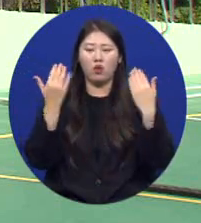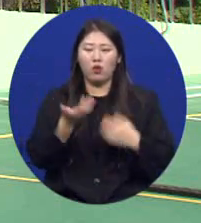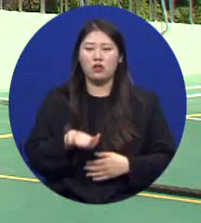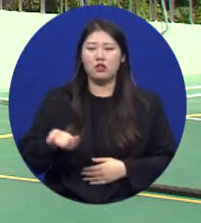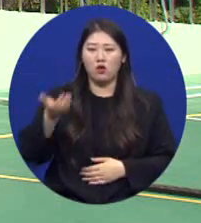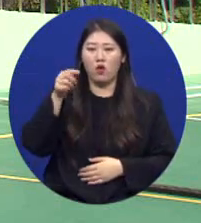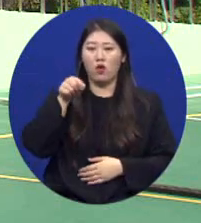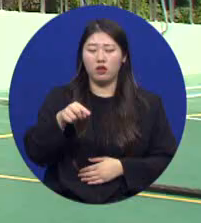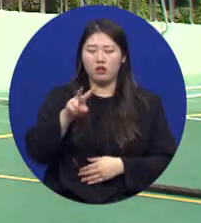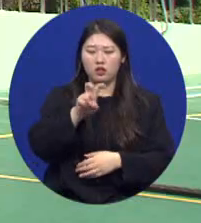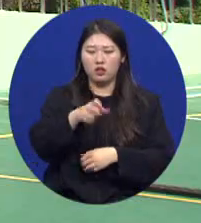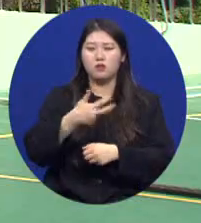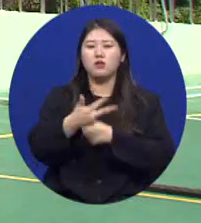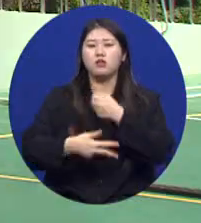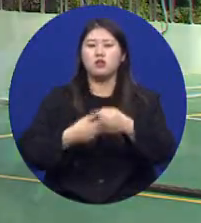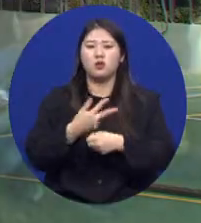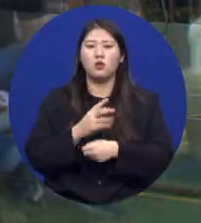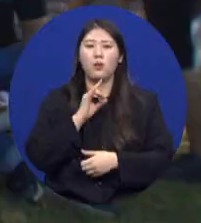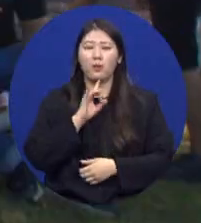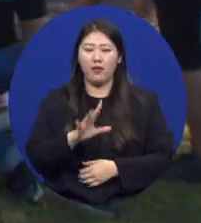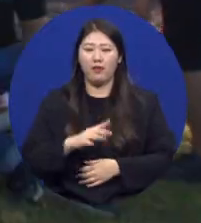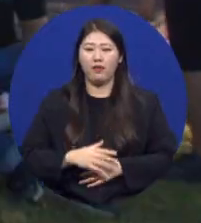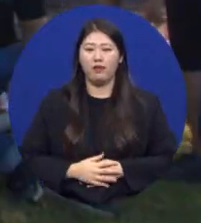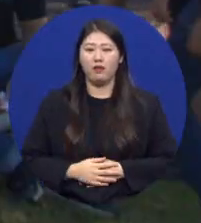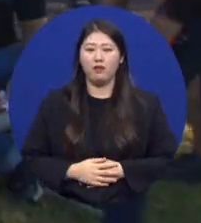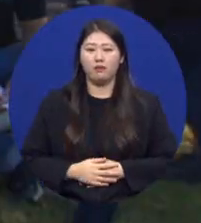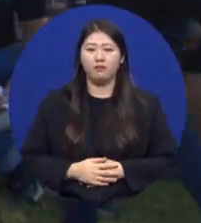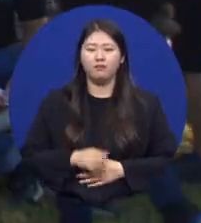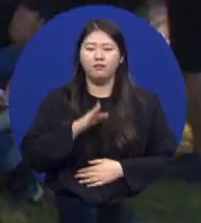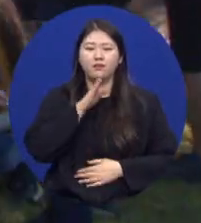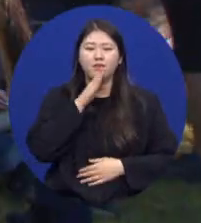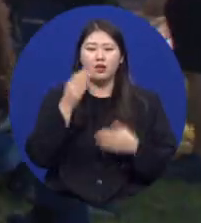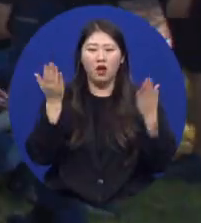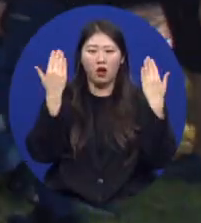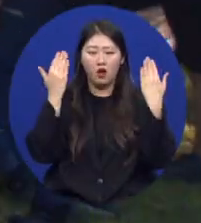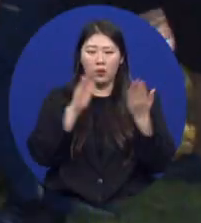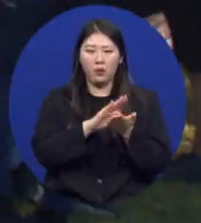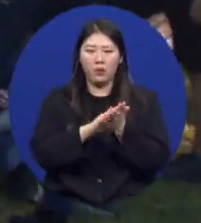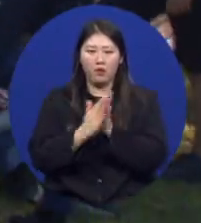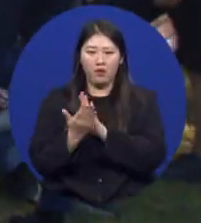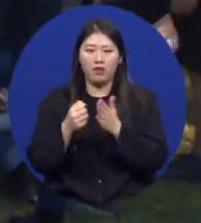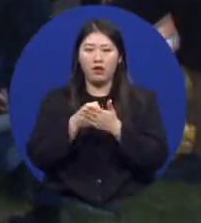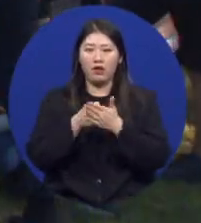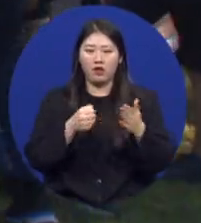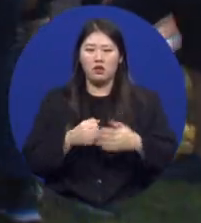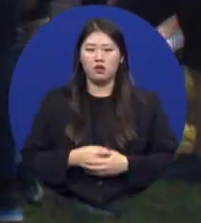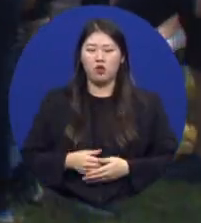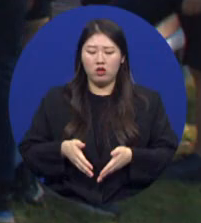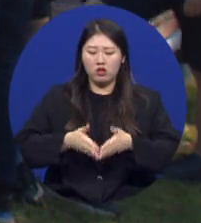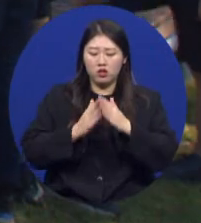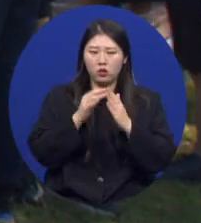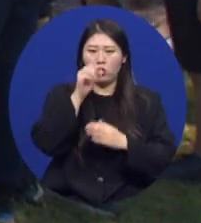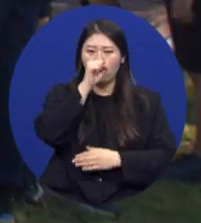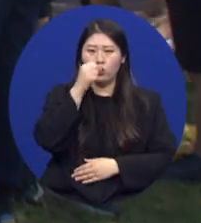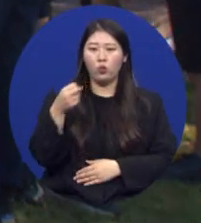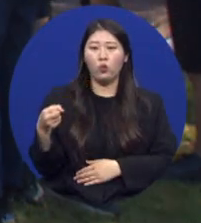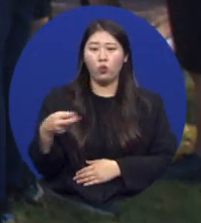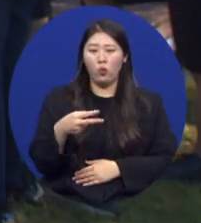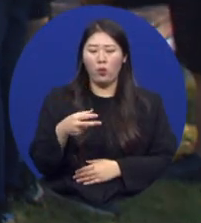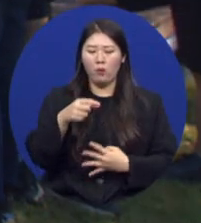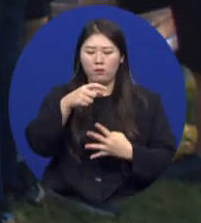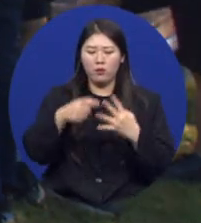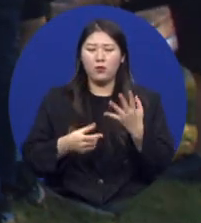것은 27년 만입니다. 본교가 돼서 시설도 좋아졌고 그 프로그램 같은 것도